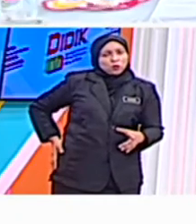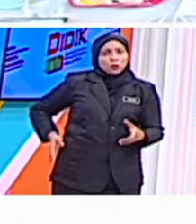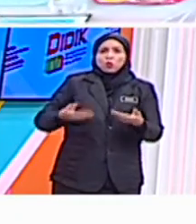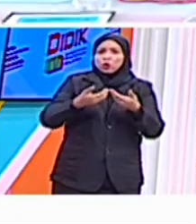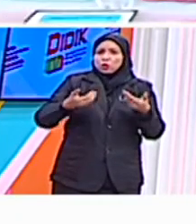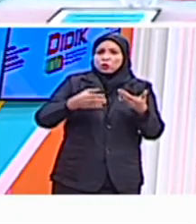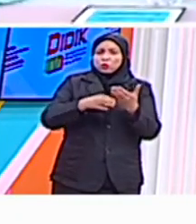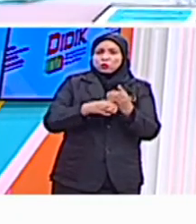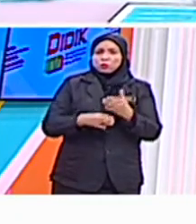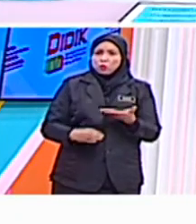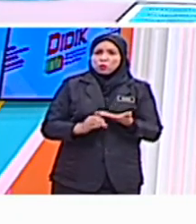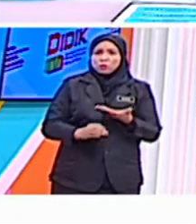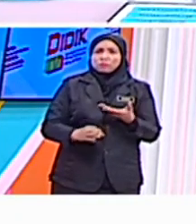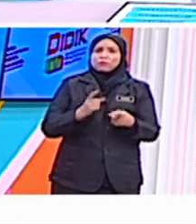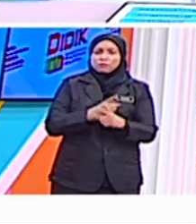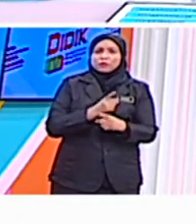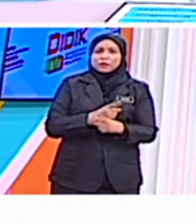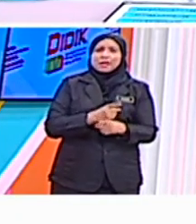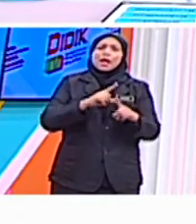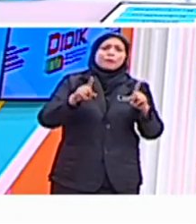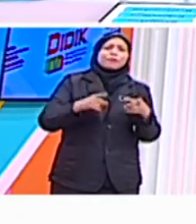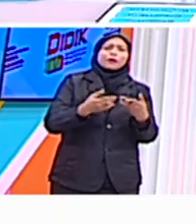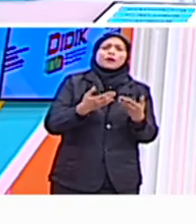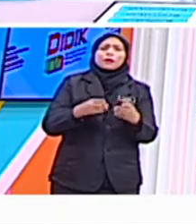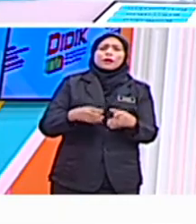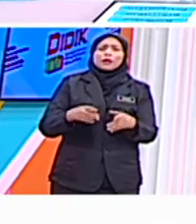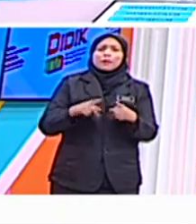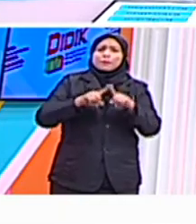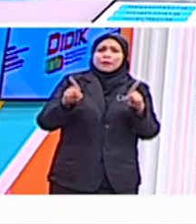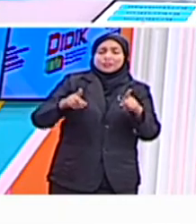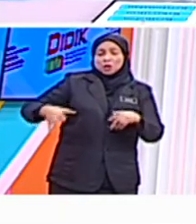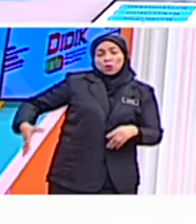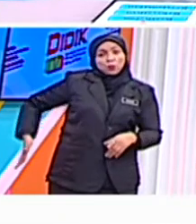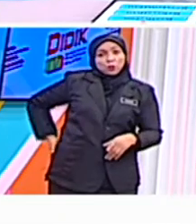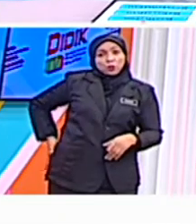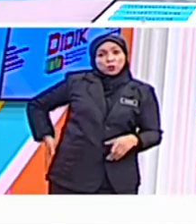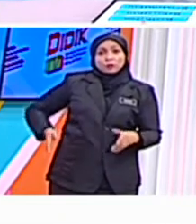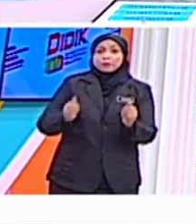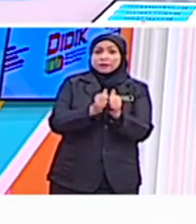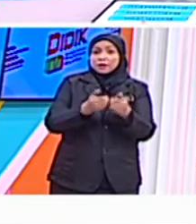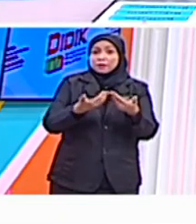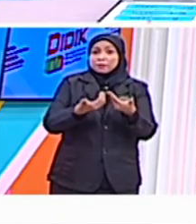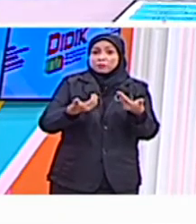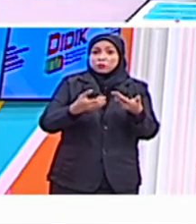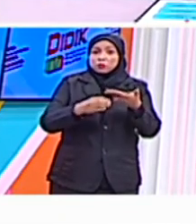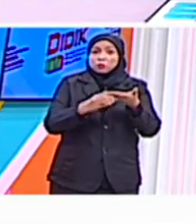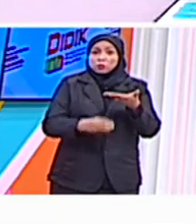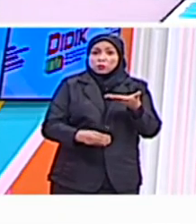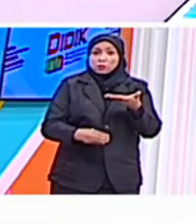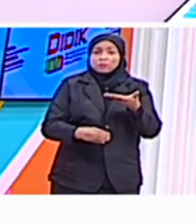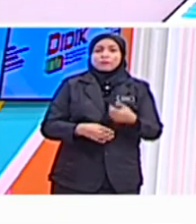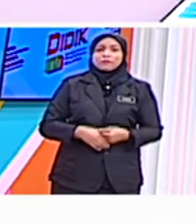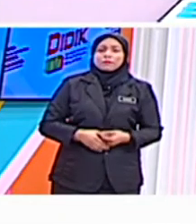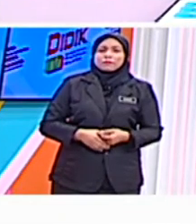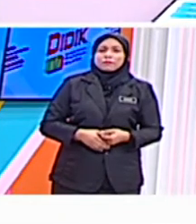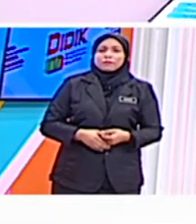Faraj. Tadi Elie ada tanya kan, apa beza punggung dengan dubur? Ha, betul. Okey, dubur adalah anggota tubuh badan